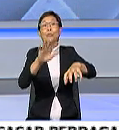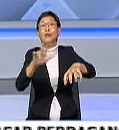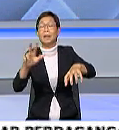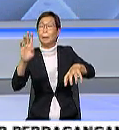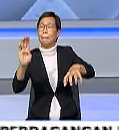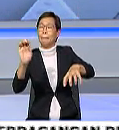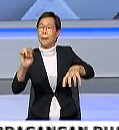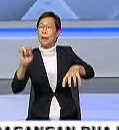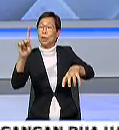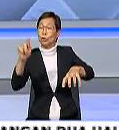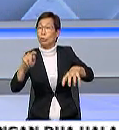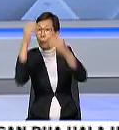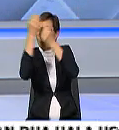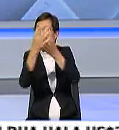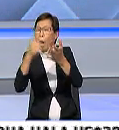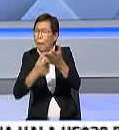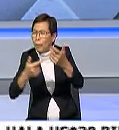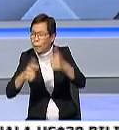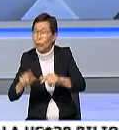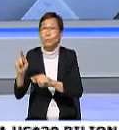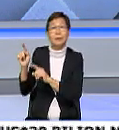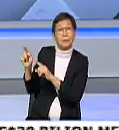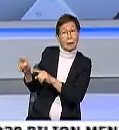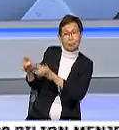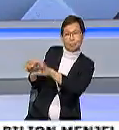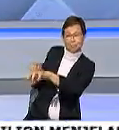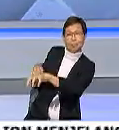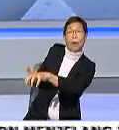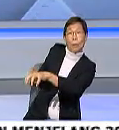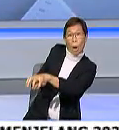terkini situasi semasa yang berlaku di sana. Seterusnya, susulan daripada